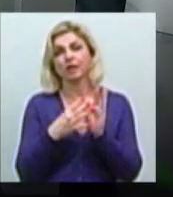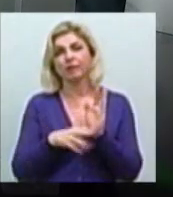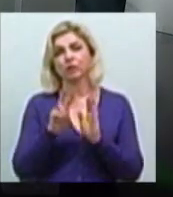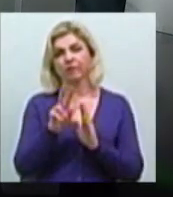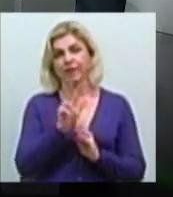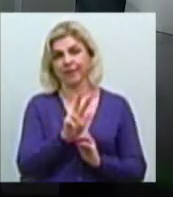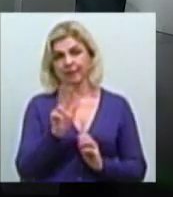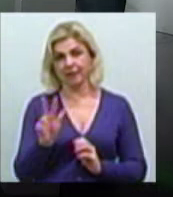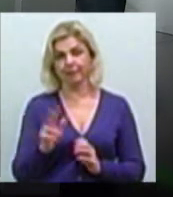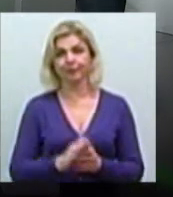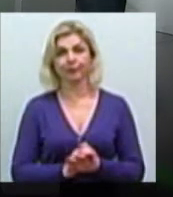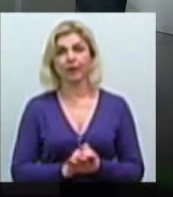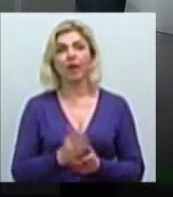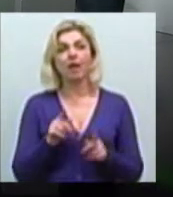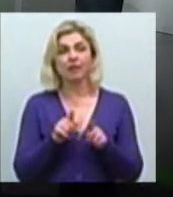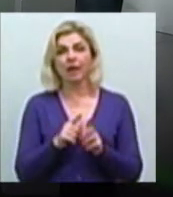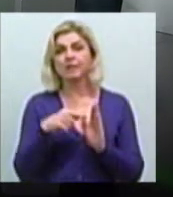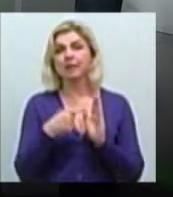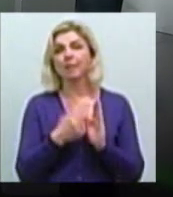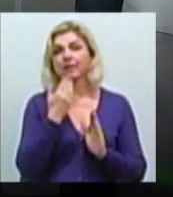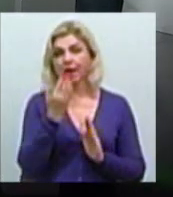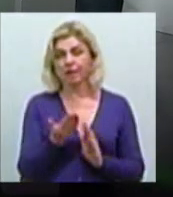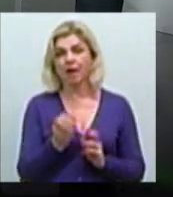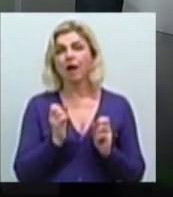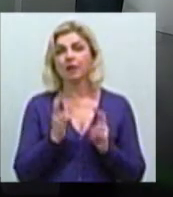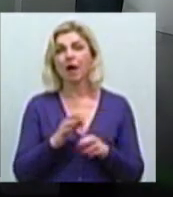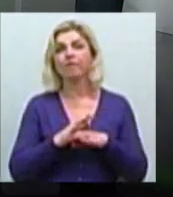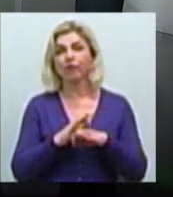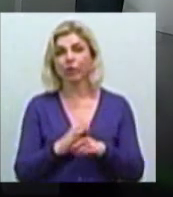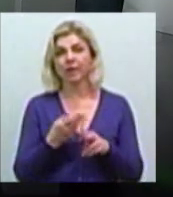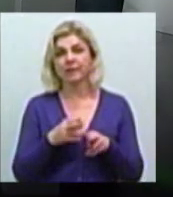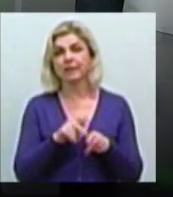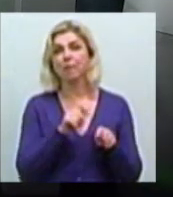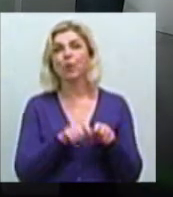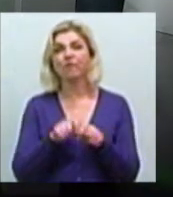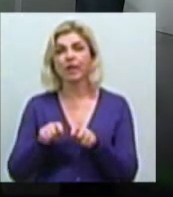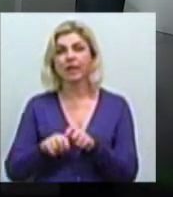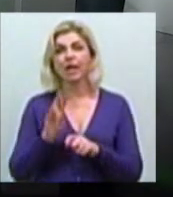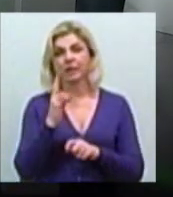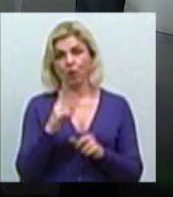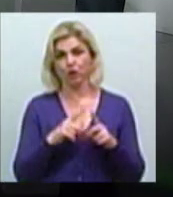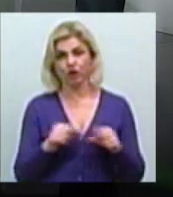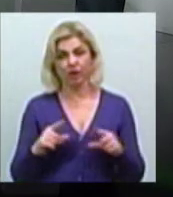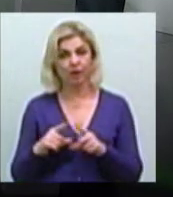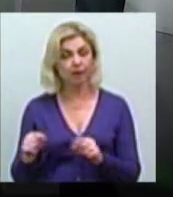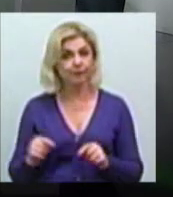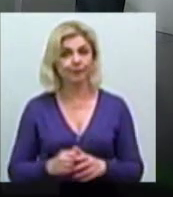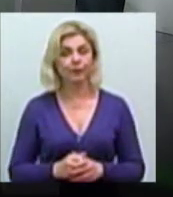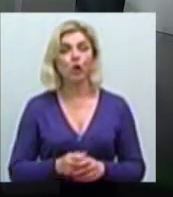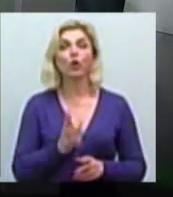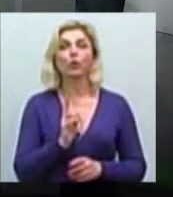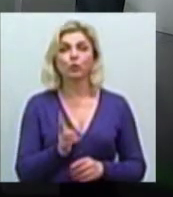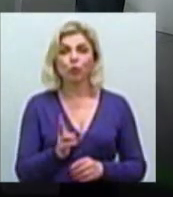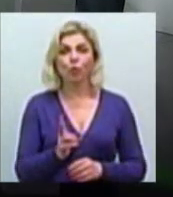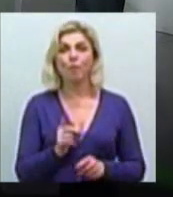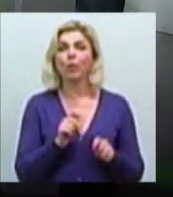76 92 33. Отже, Борисе, в мене таке запитання до вас. Як відбувалися оці перевірки миколаївських шкіл?